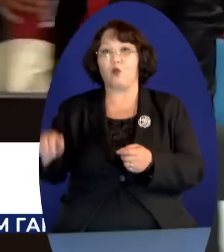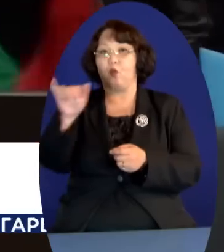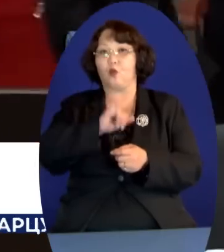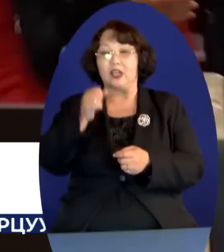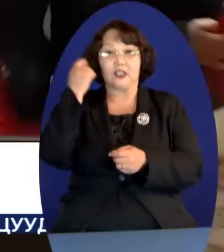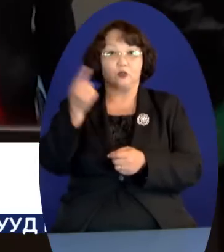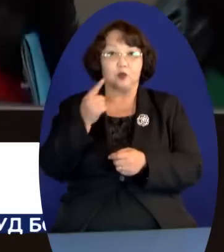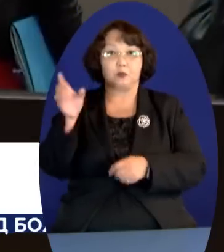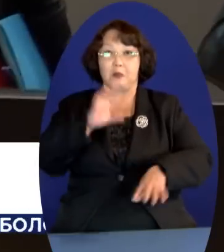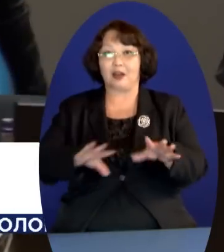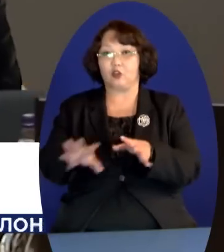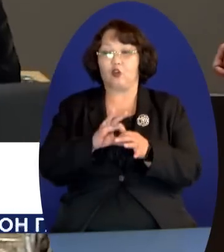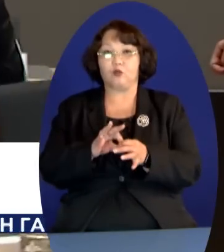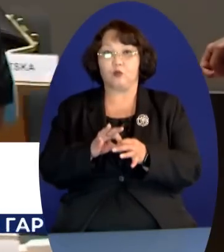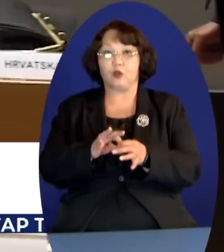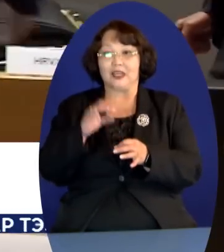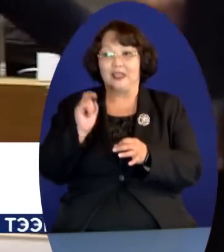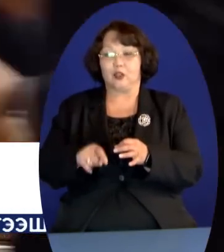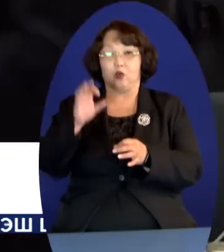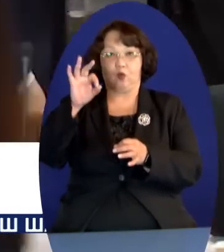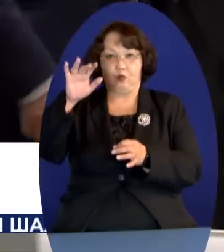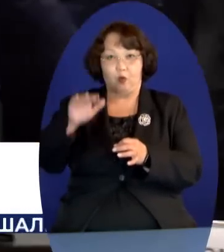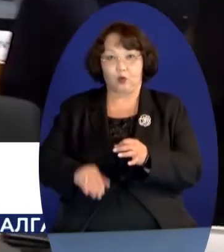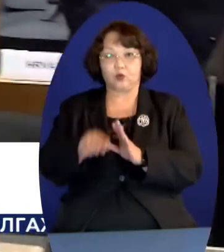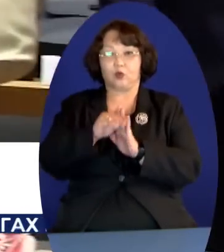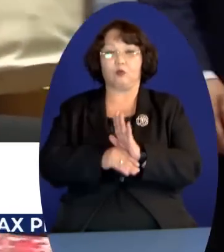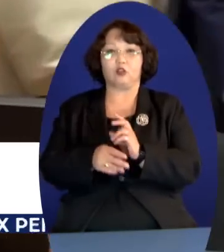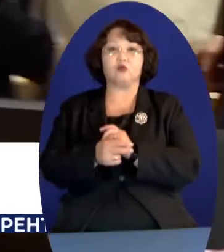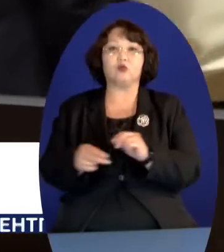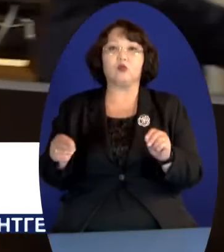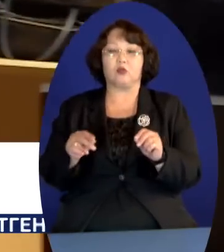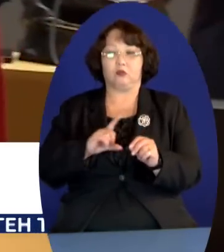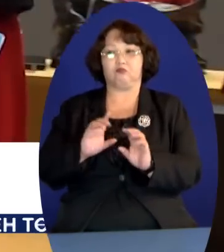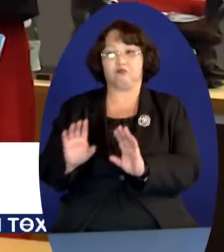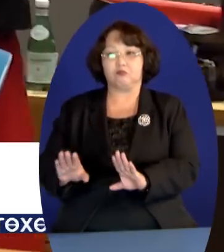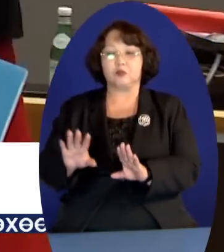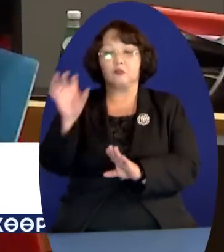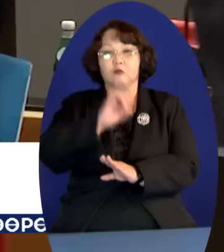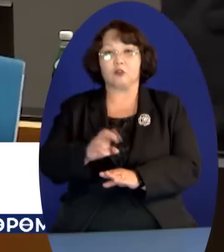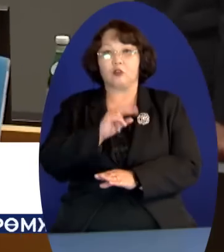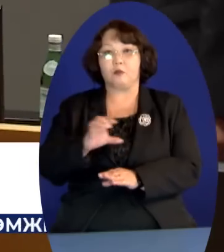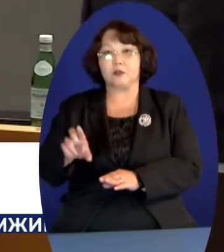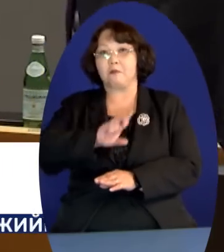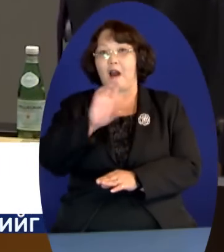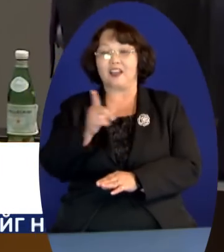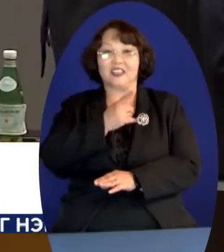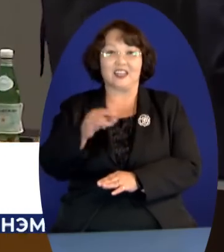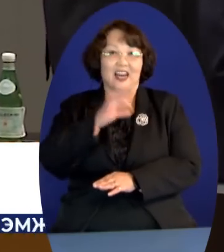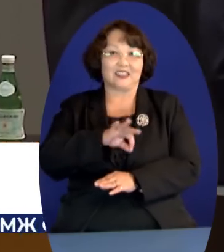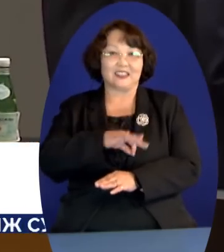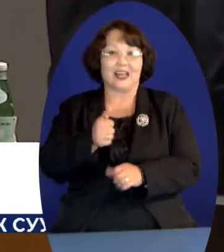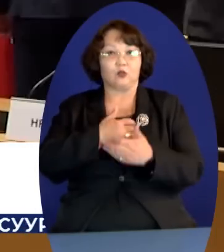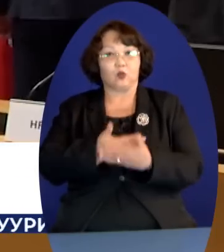эрчим хүчний нөхцөл байдлаас шалтгаалan энэхүү бууруулах журмаас чөлөөлөгдөж болох юм байна. За, Европын комисс байгалийн хий хэрэглээг сайн